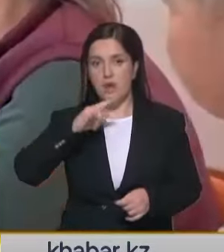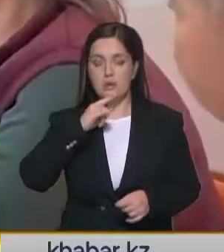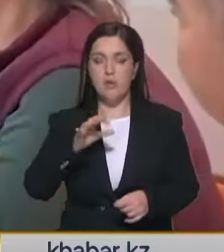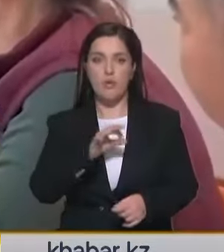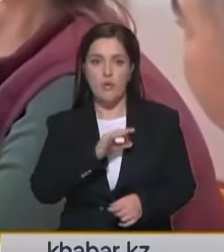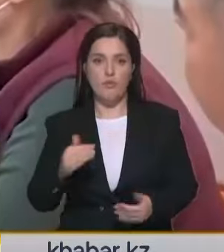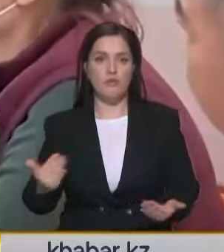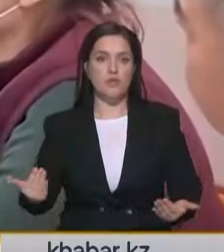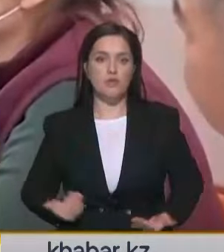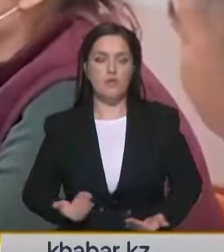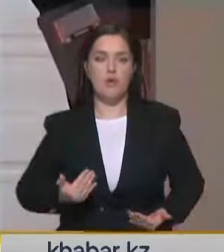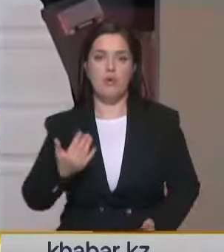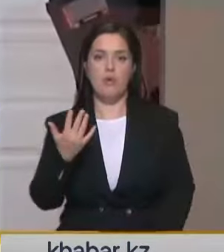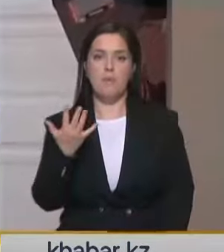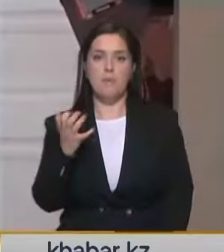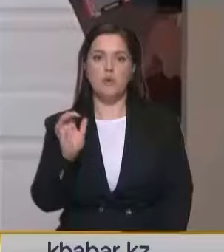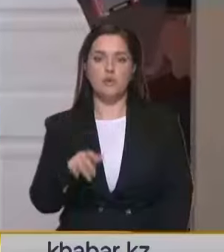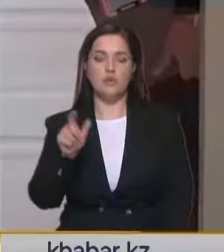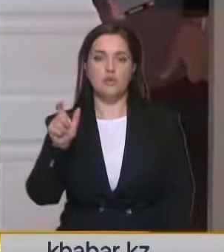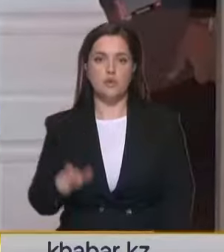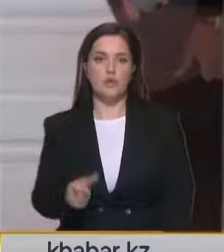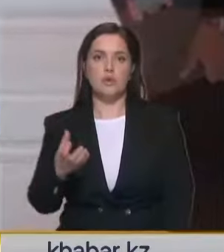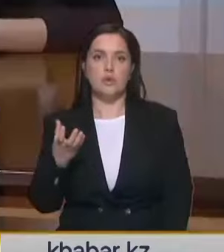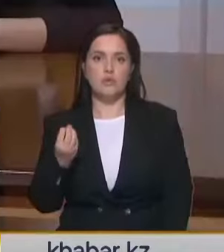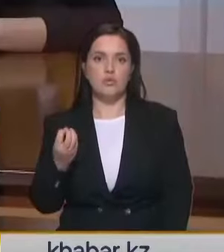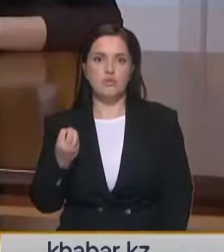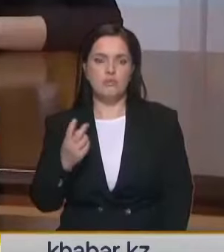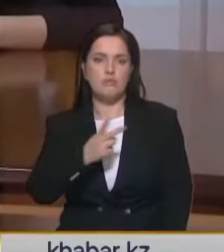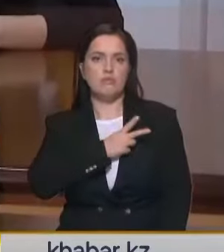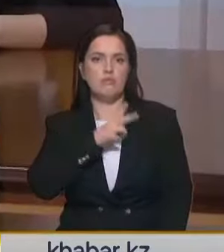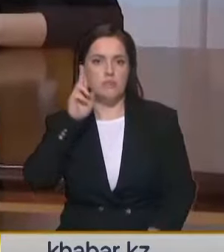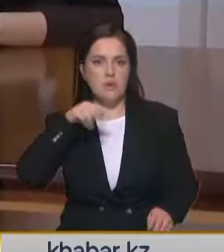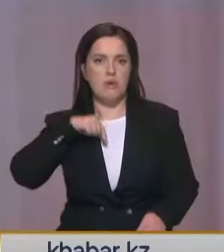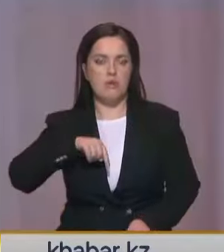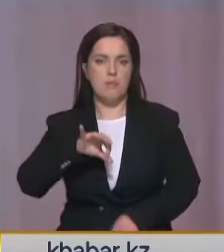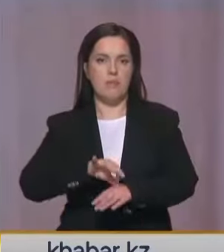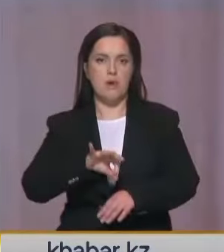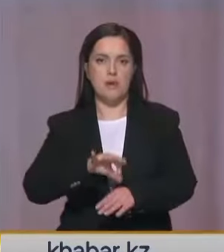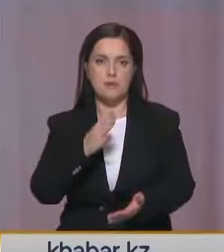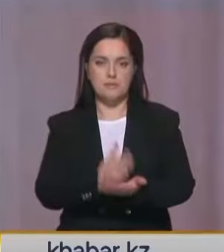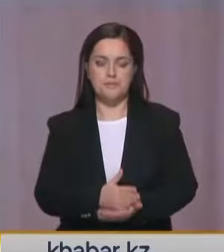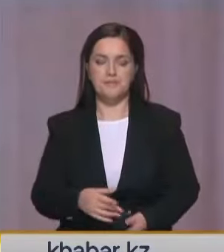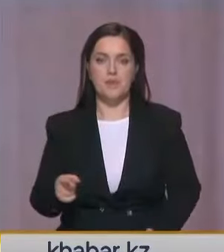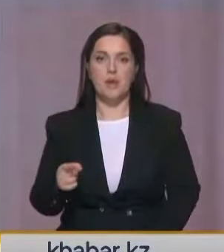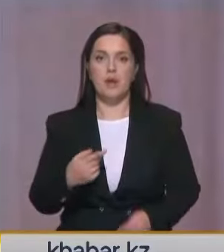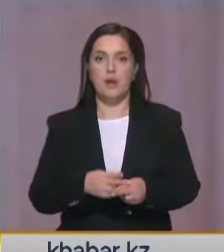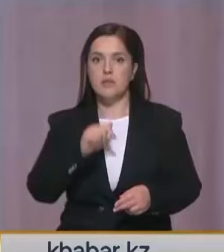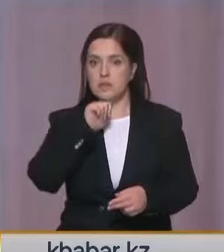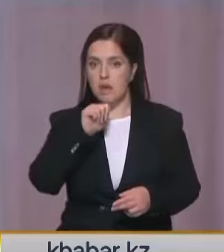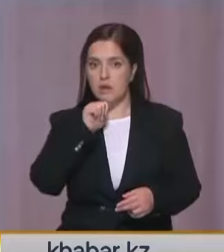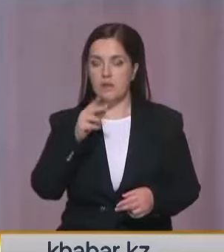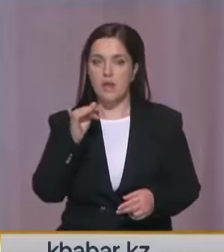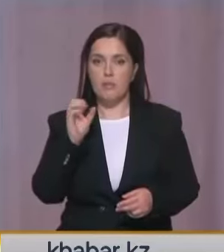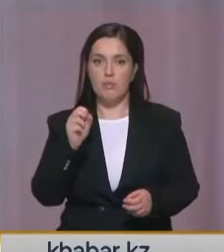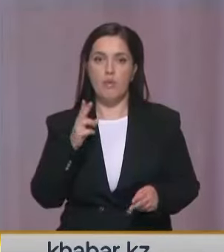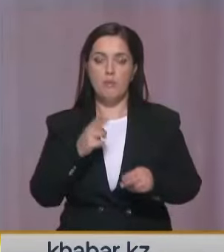официально живет более 500 000 человек. И еще столько же, вероятно, просто еще не знают, что больны. Сахарный диабет можно предотвратить,